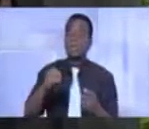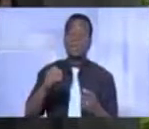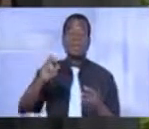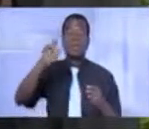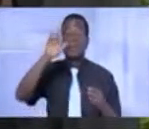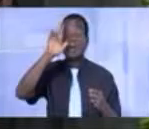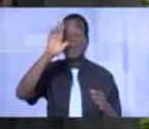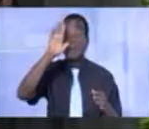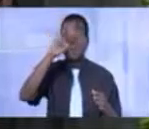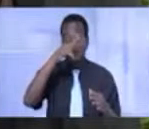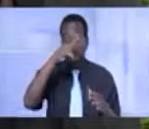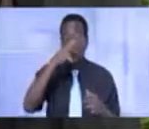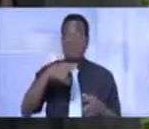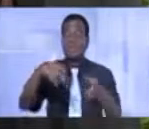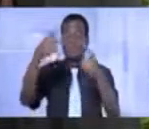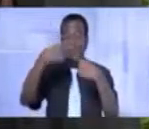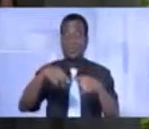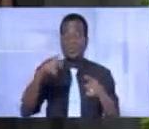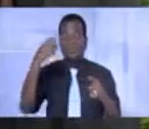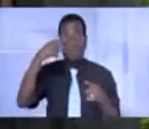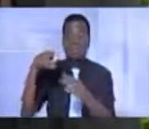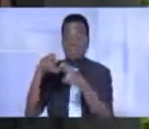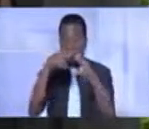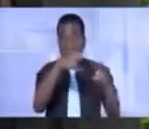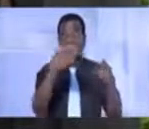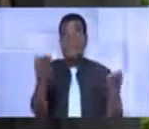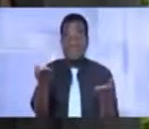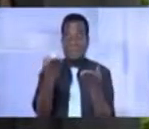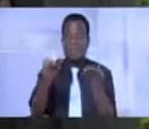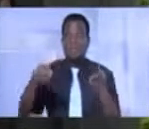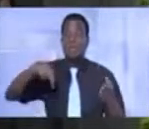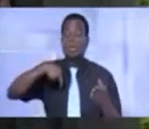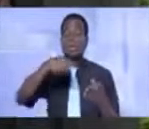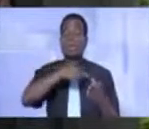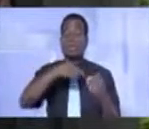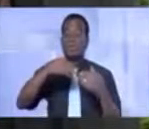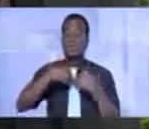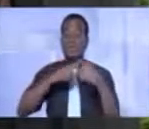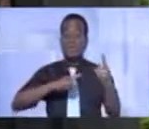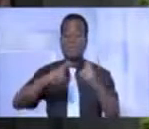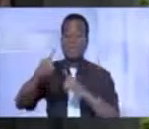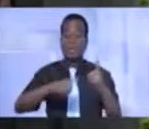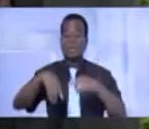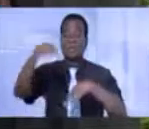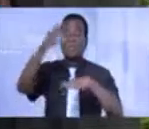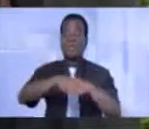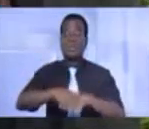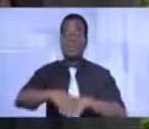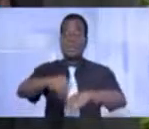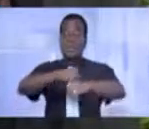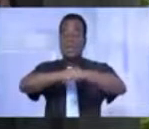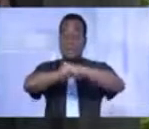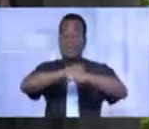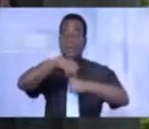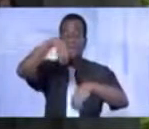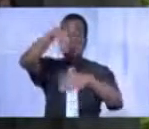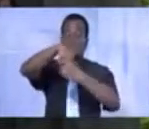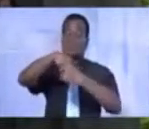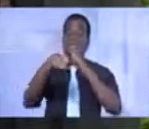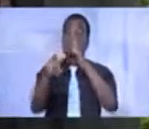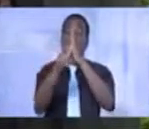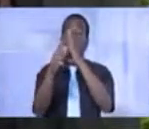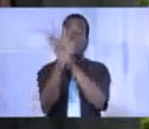beaucoup de choses ensemble. Nous avons aussi échangé sur la sécurité de la sous-région. Vous